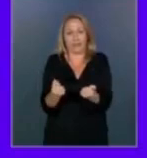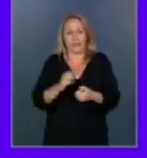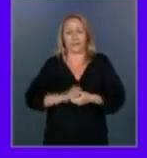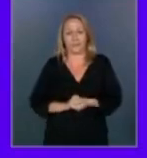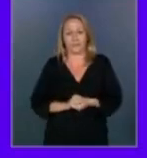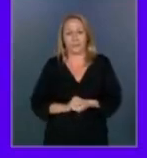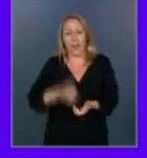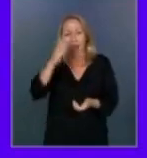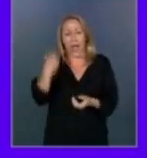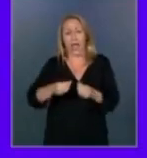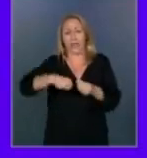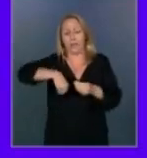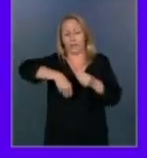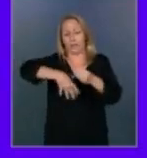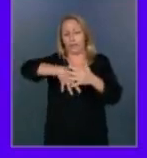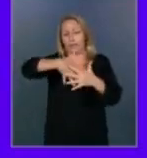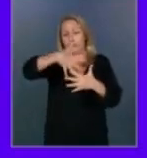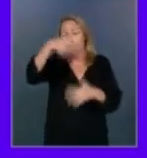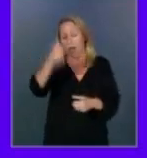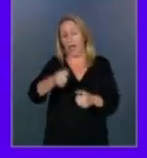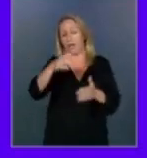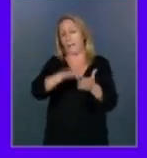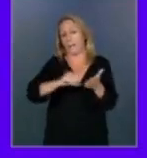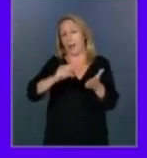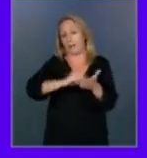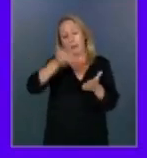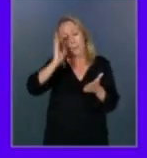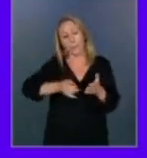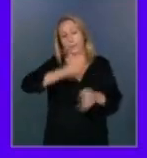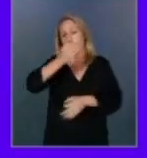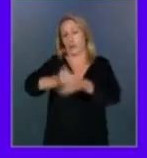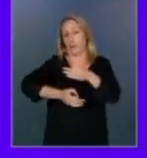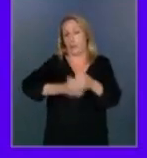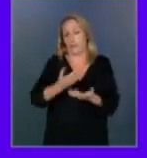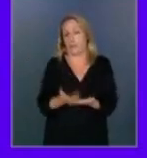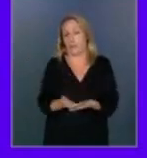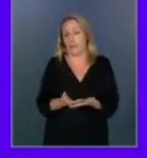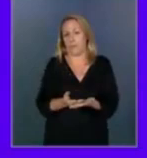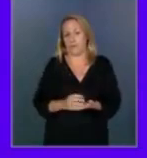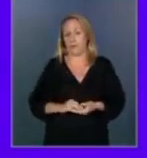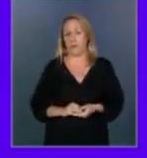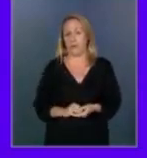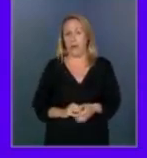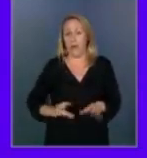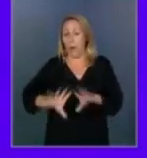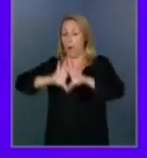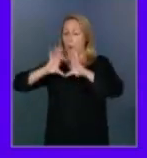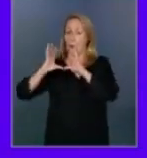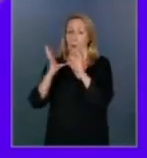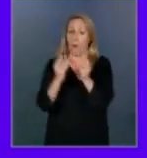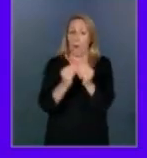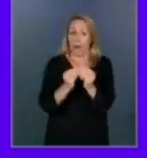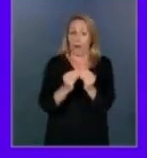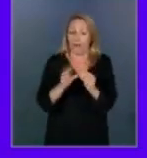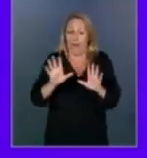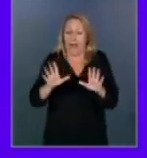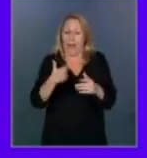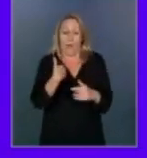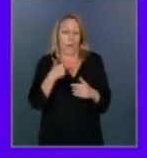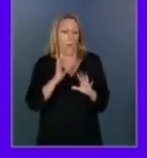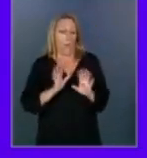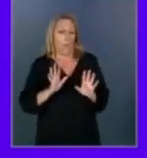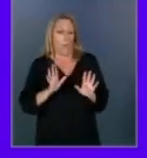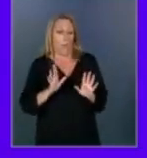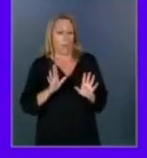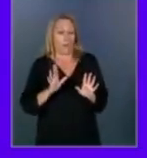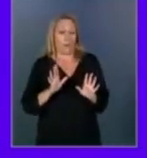Θα μπορούσα να σου πω πάρα πολλά. Πάρα πολλά παραδείγματα. Και όλα αυτά, δεν τα κάναμε εμείς,